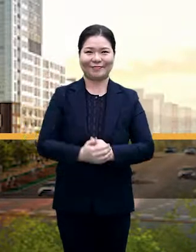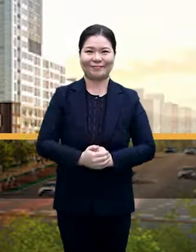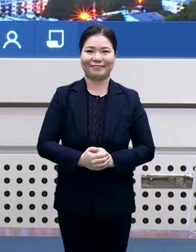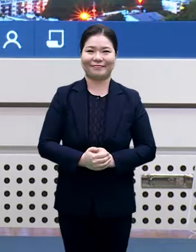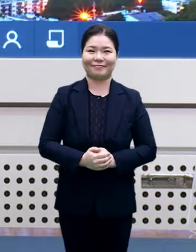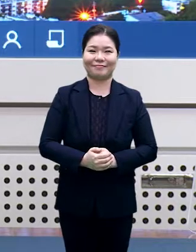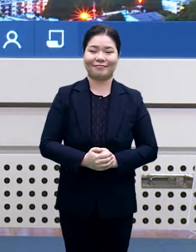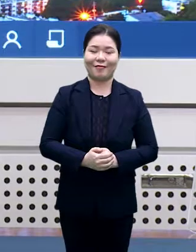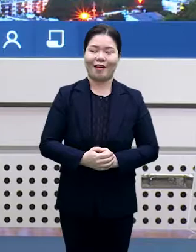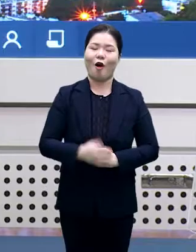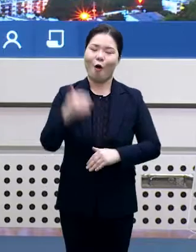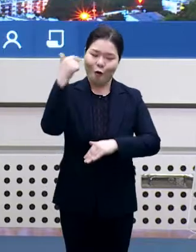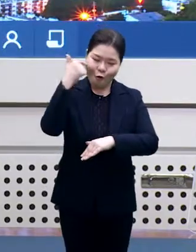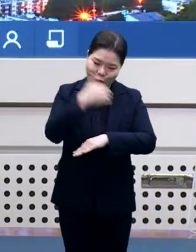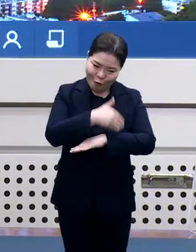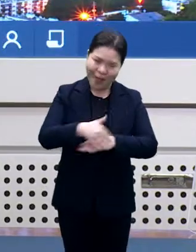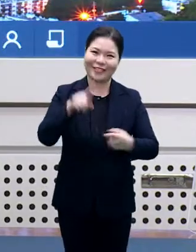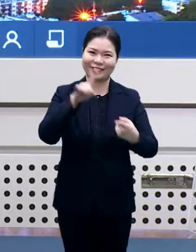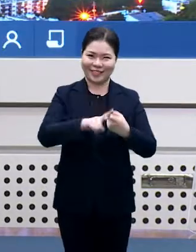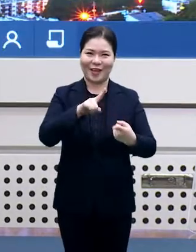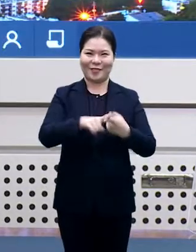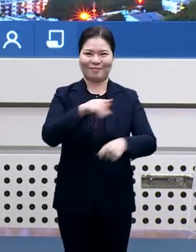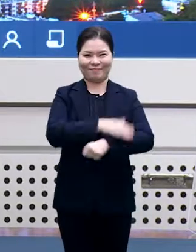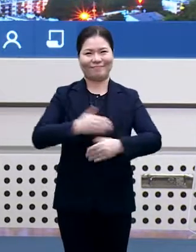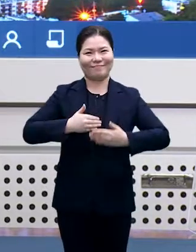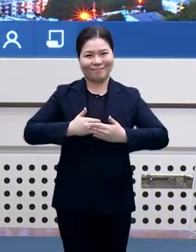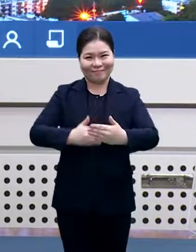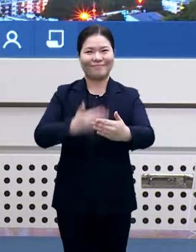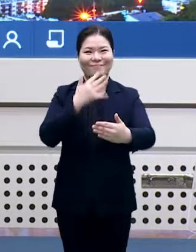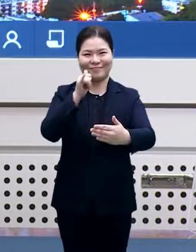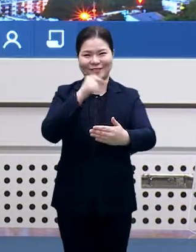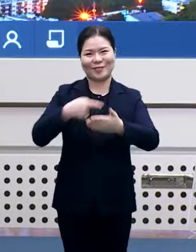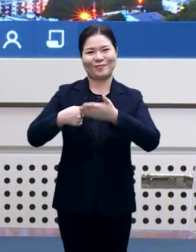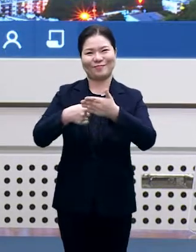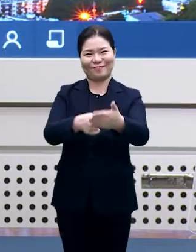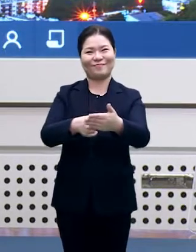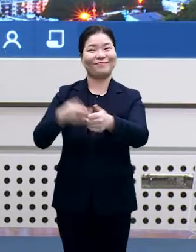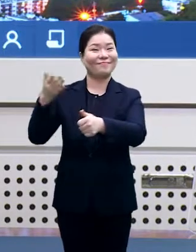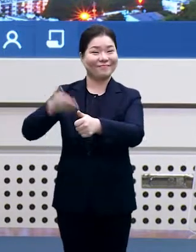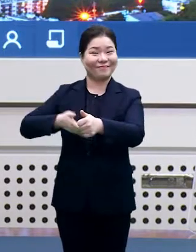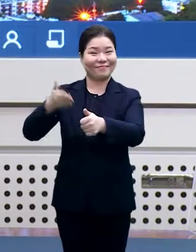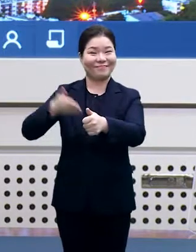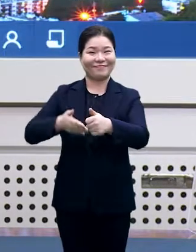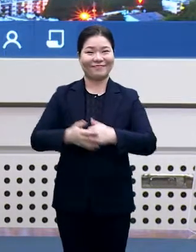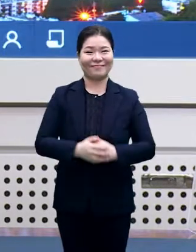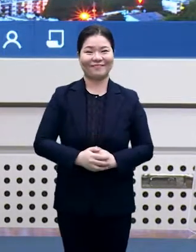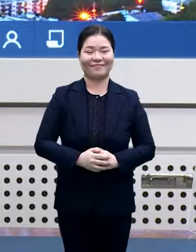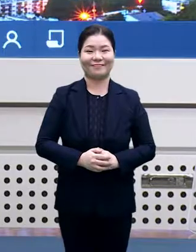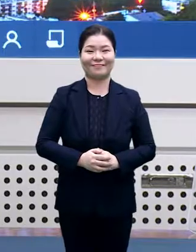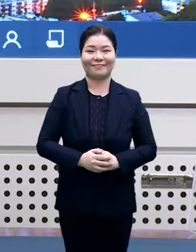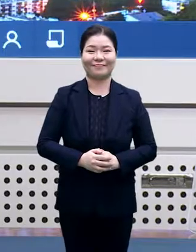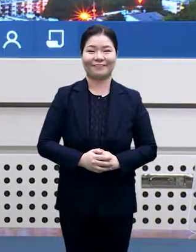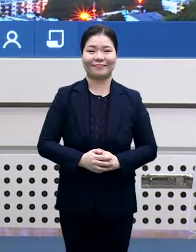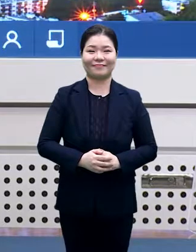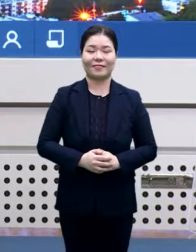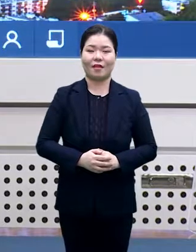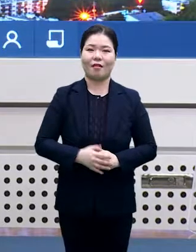됩니다. 네, 그 계획대로 잘 진행될 수 있도록 추진해 주시기